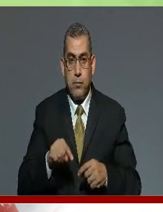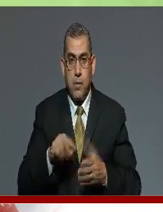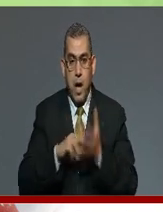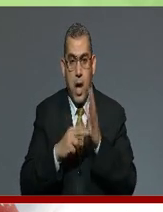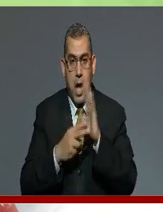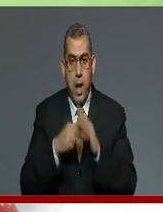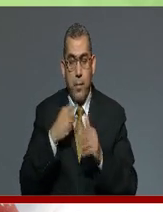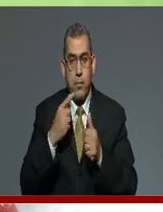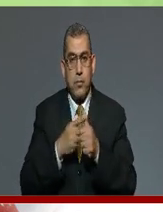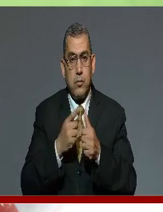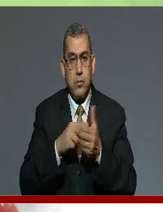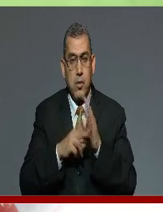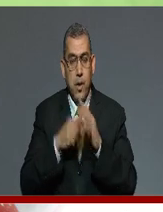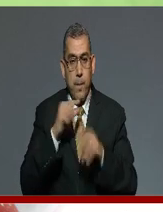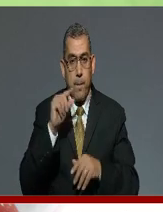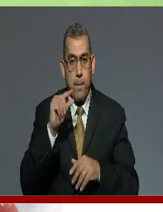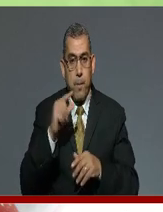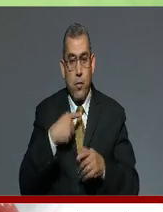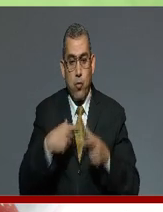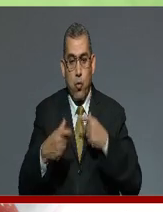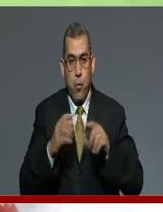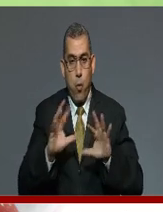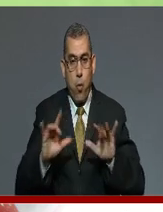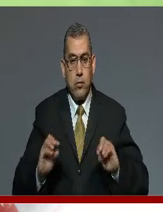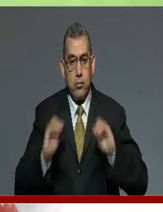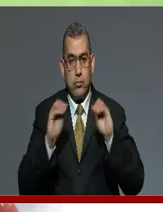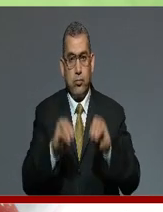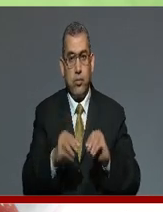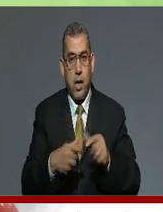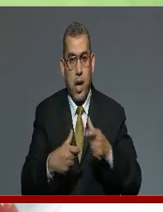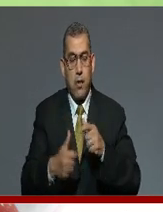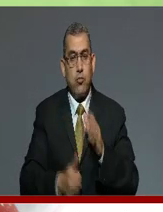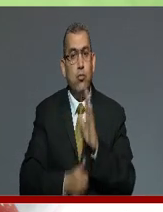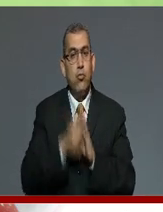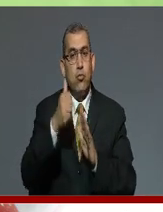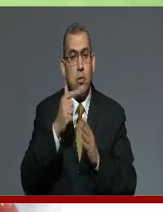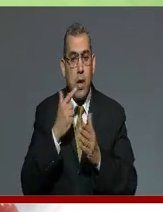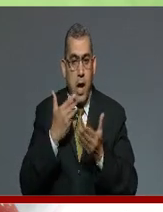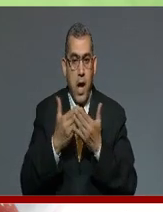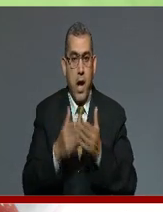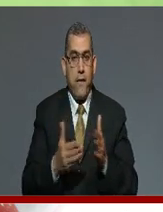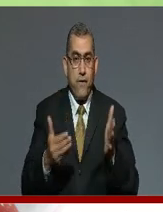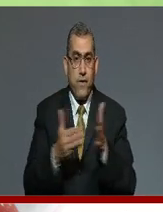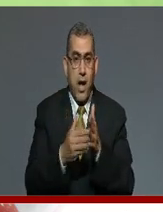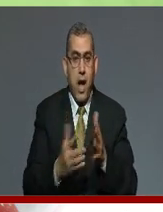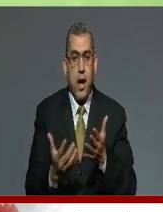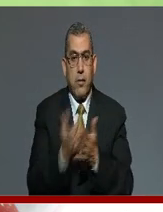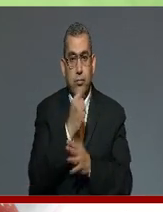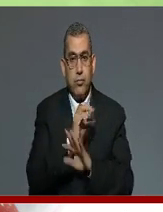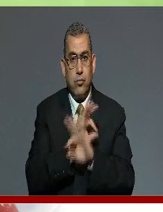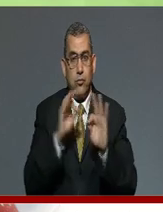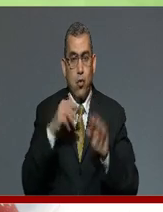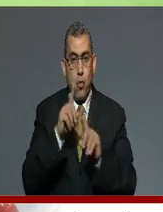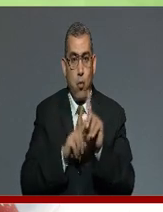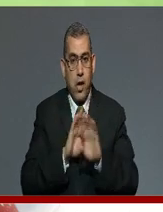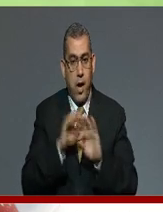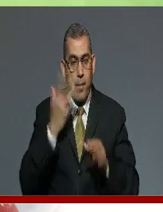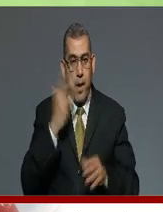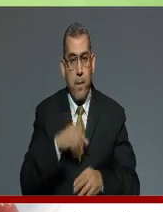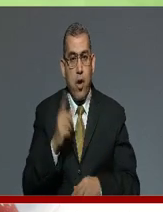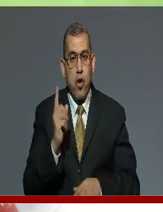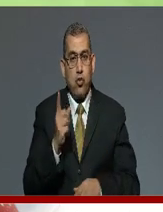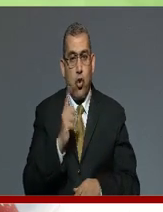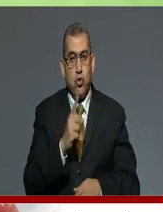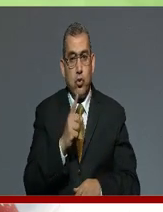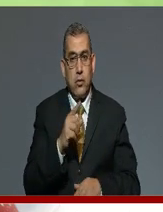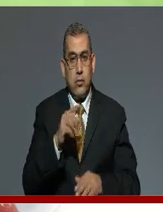الاوراق الى برنامج رقمي هو النجاح وفي النهايه حصل هذا الوزير على احدى عشر